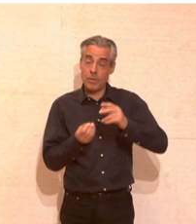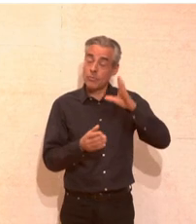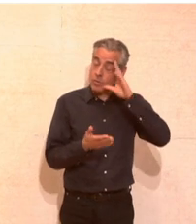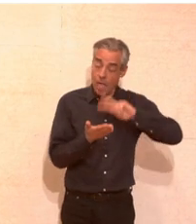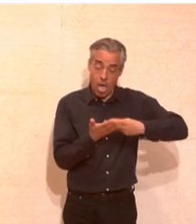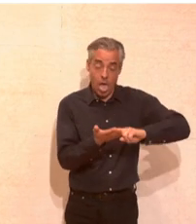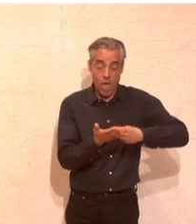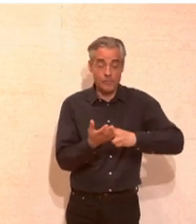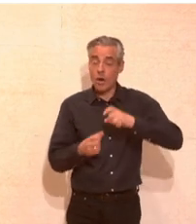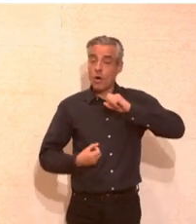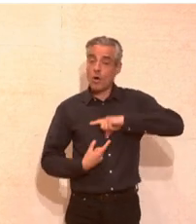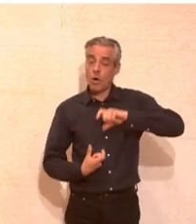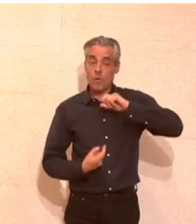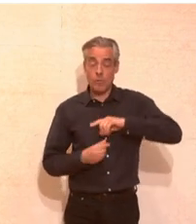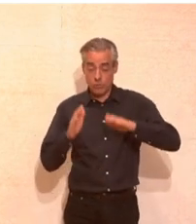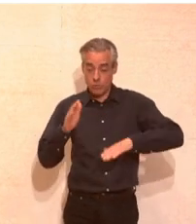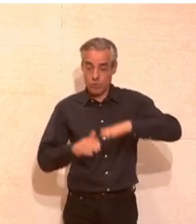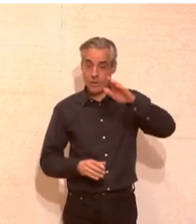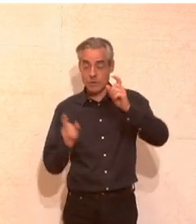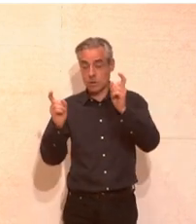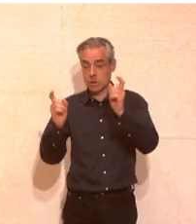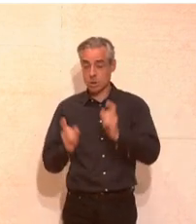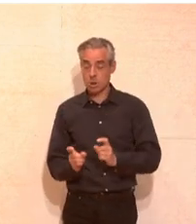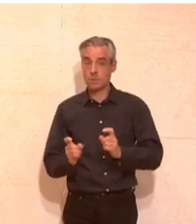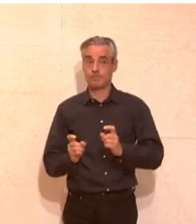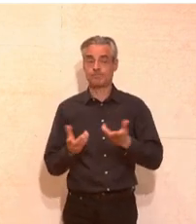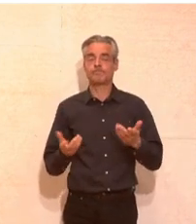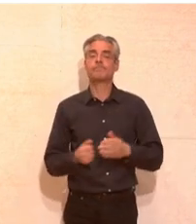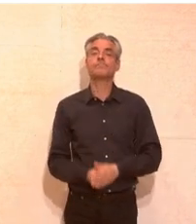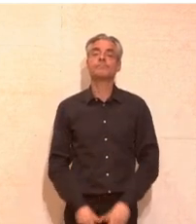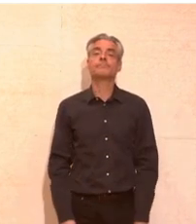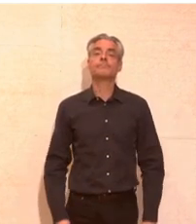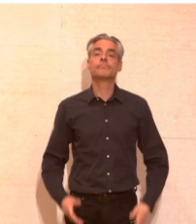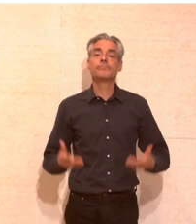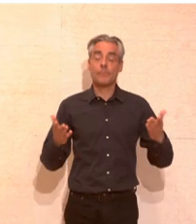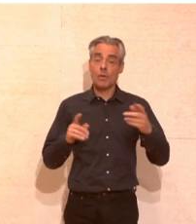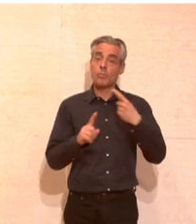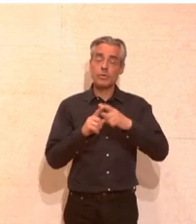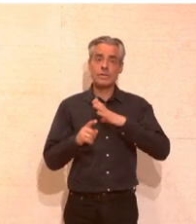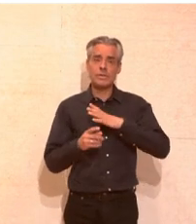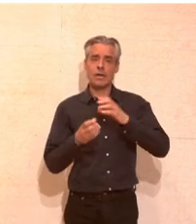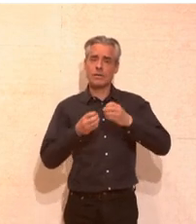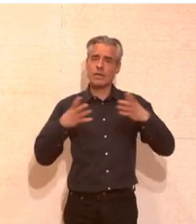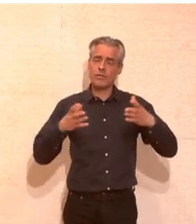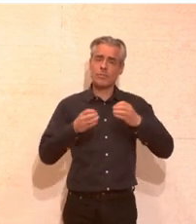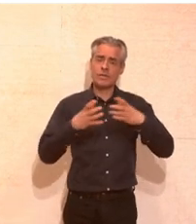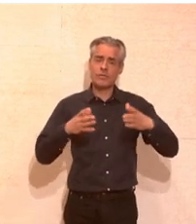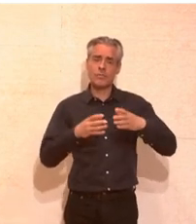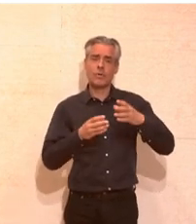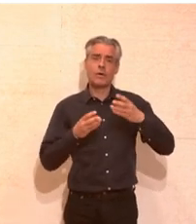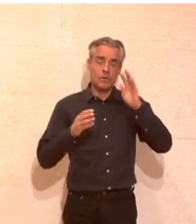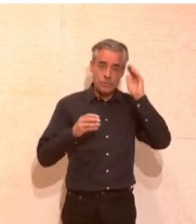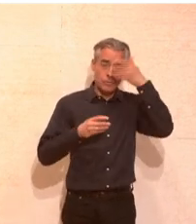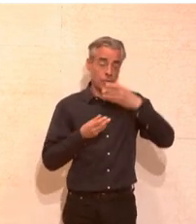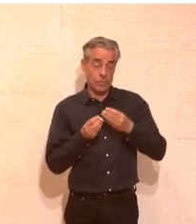sommeil importants, on voit véritablement des cassures de la croissance staturopondérale, mais aussi le développement et le développement